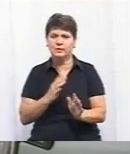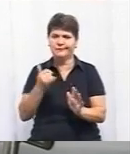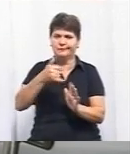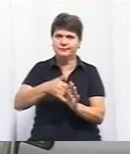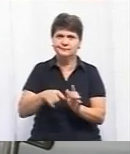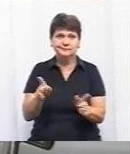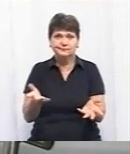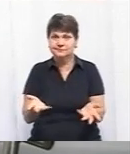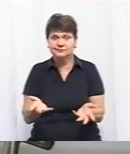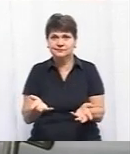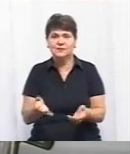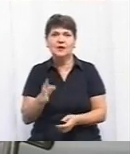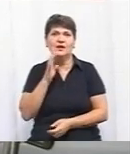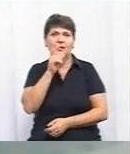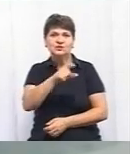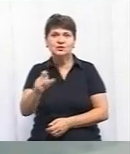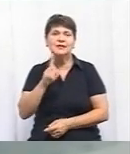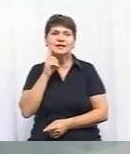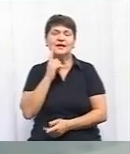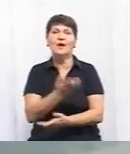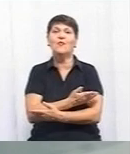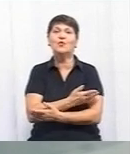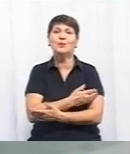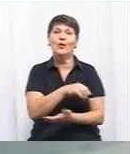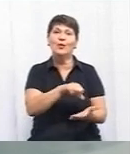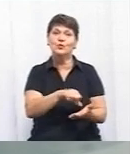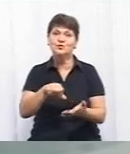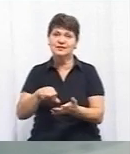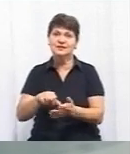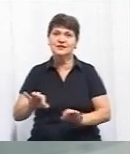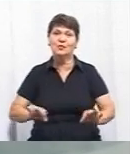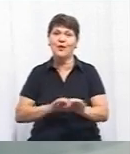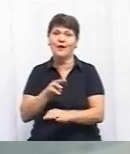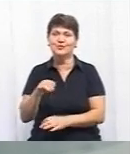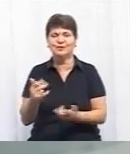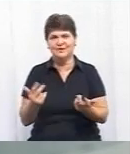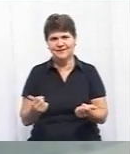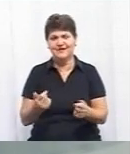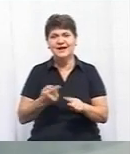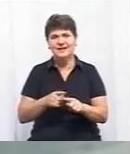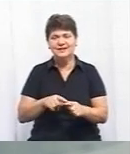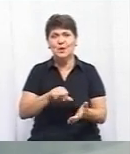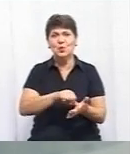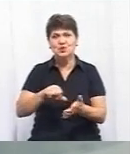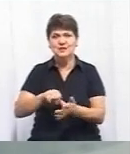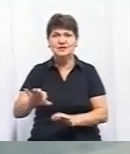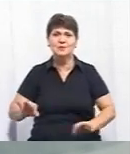його неможливо. Жінки у зелених футболках – це учасниці проєкту? Так, це учасниці проєкту, це ті